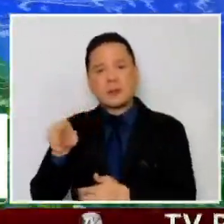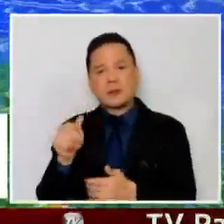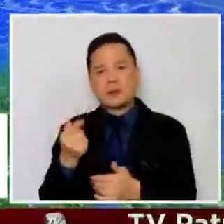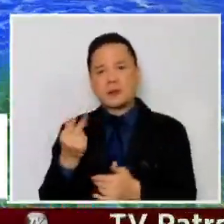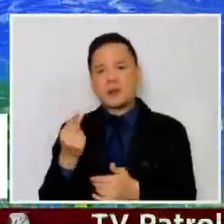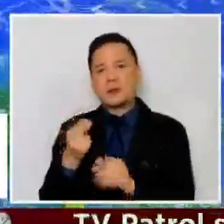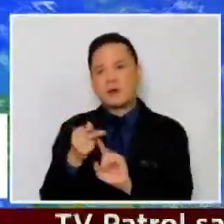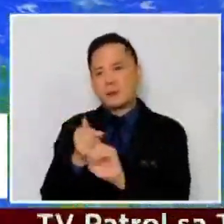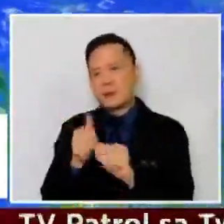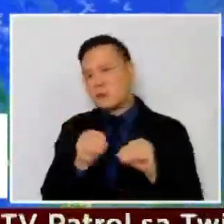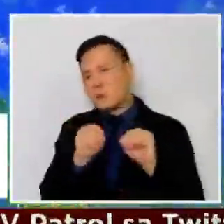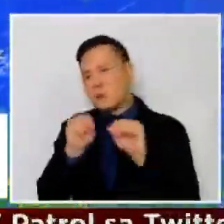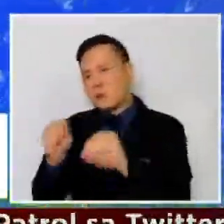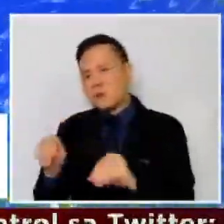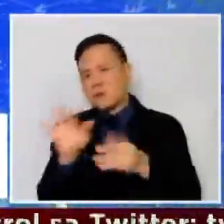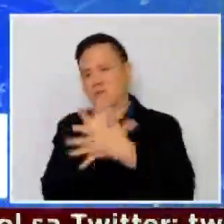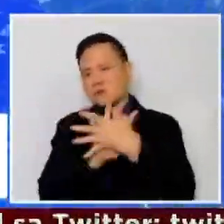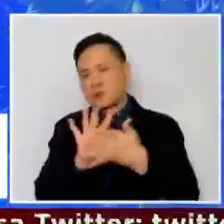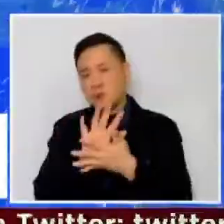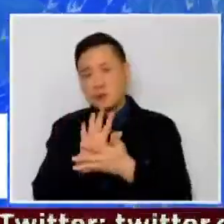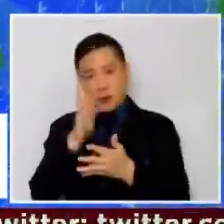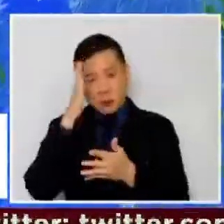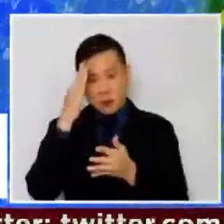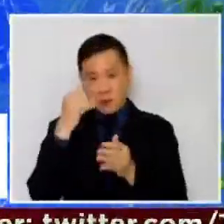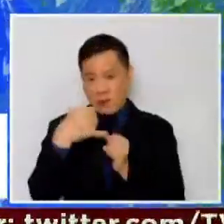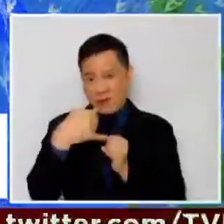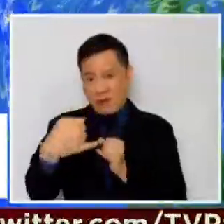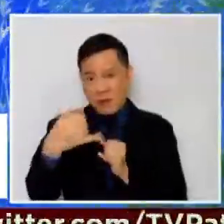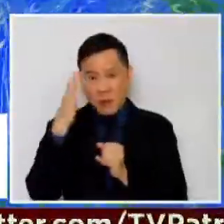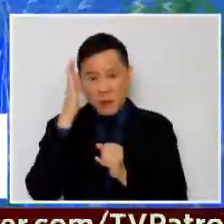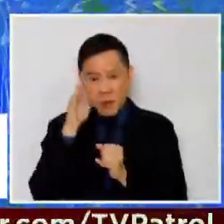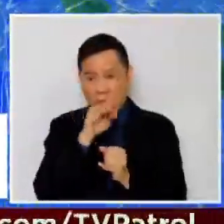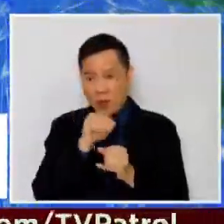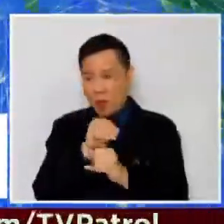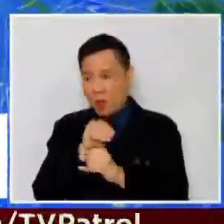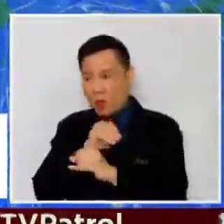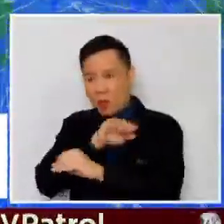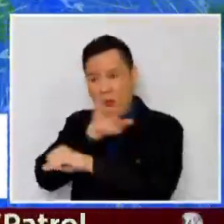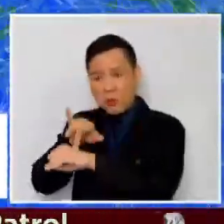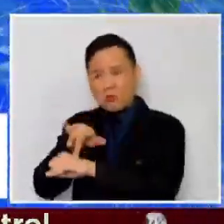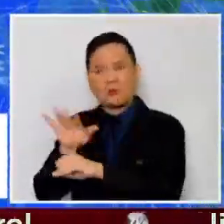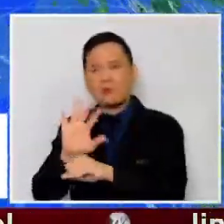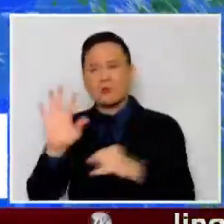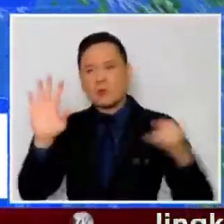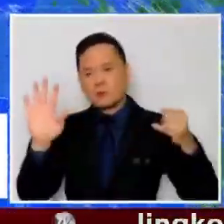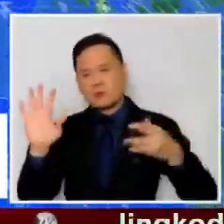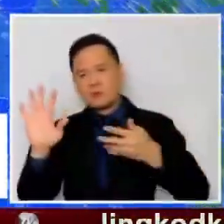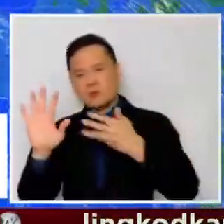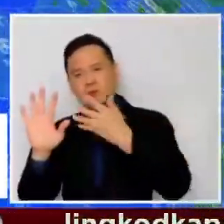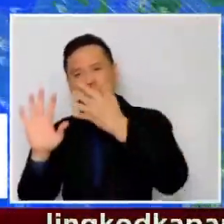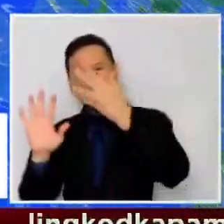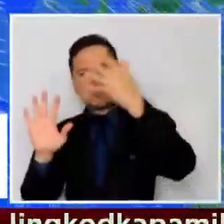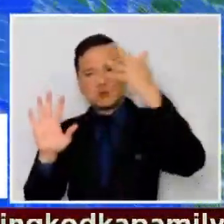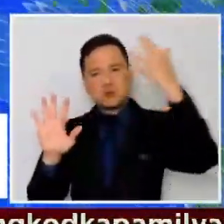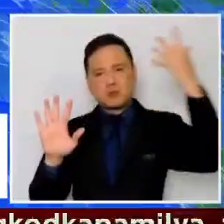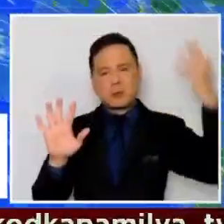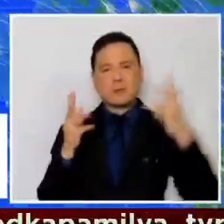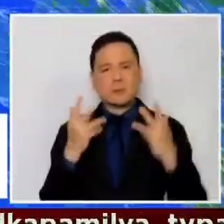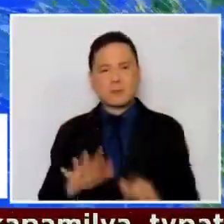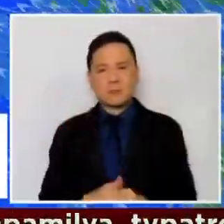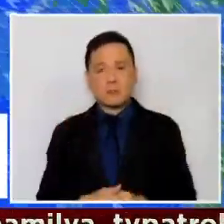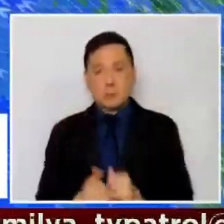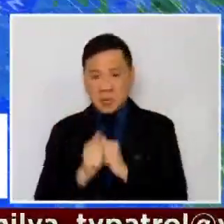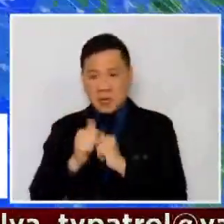na pumasok sa PAR ang bagyo at posibleng dumikit lamang sa PAR line. Wala itong inaasa magiging epekto sa